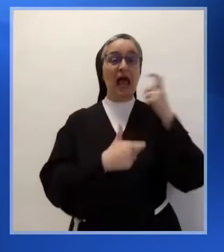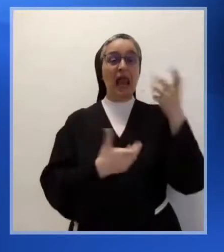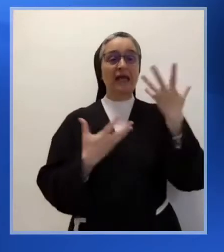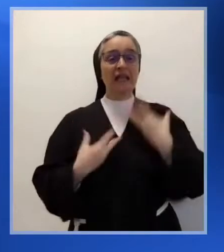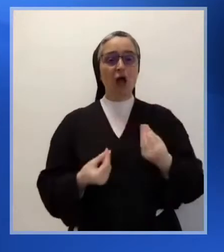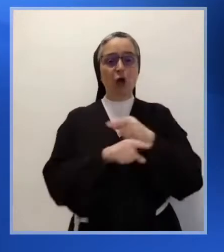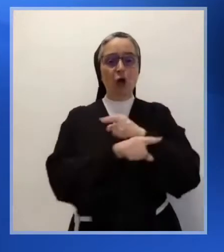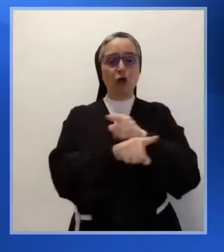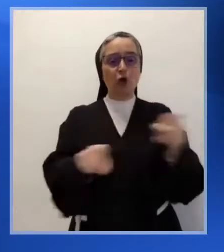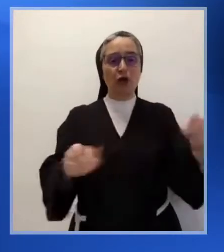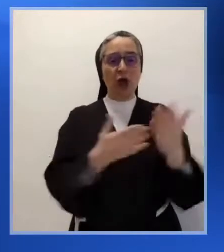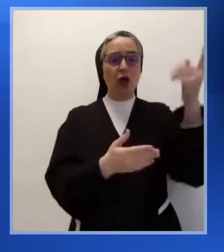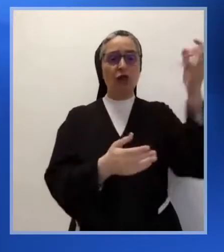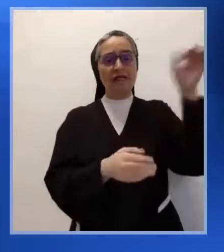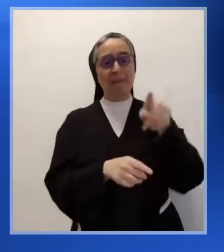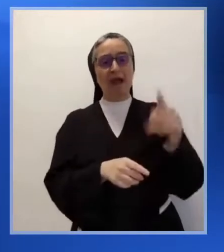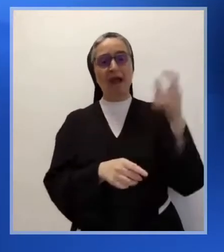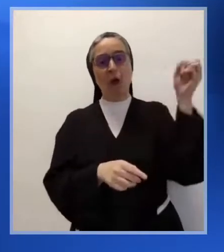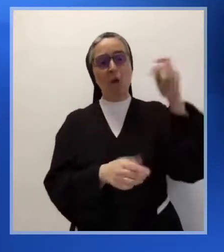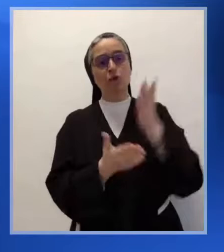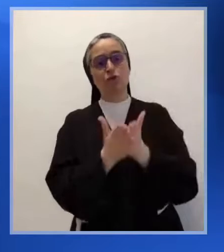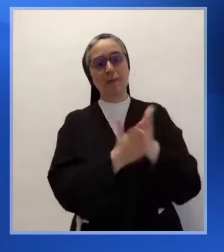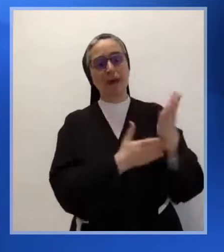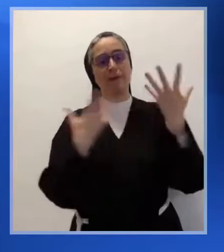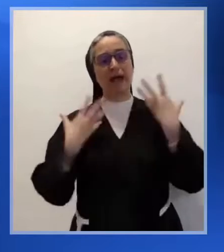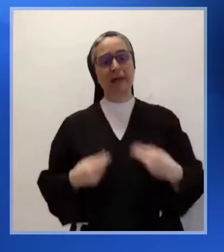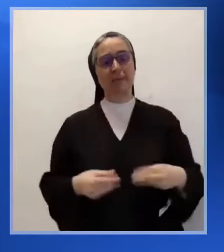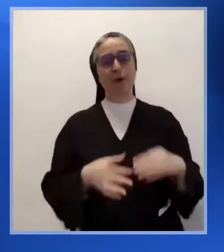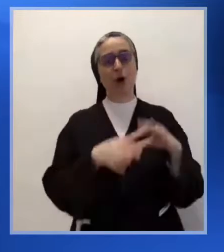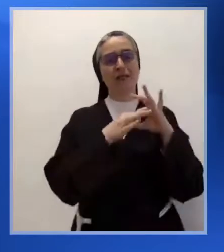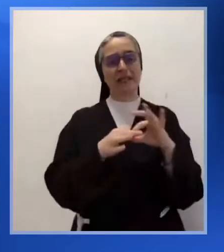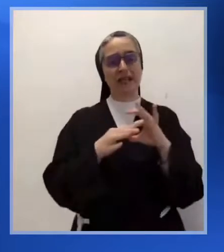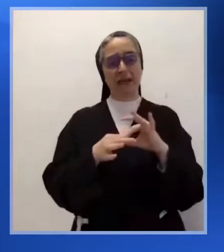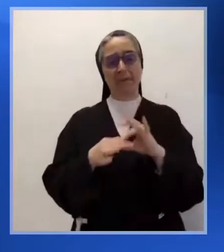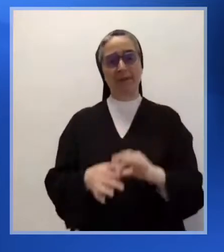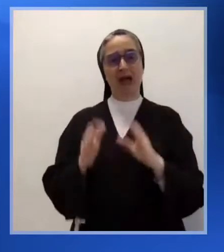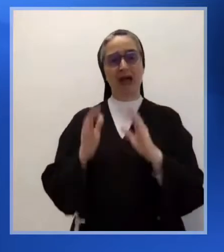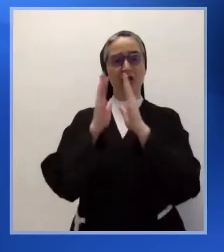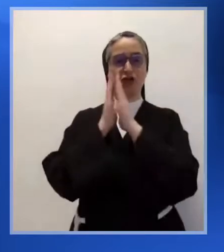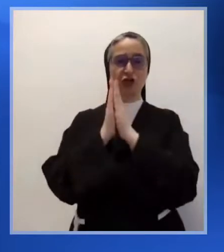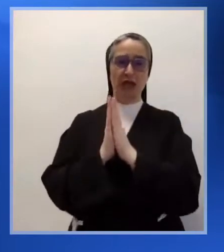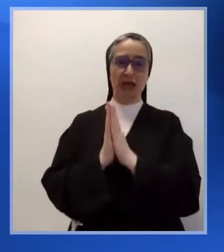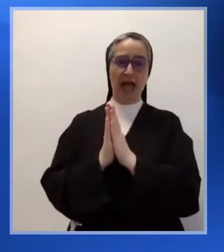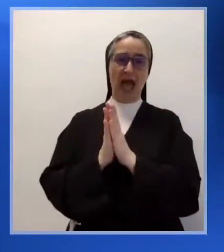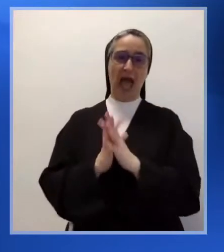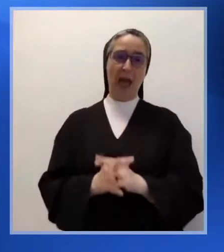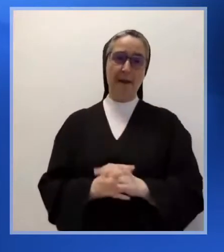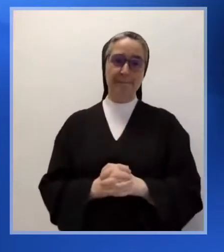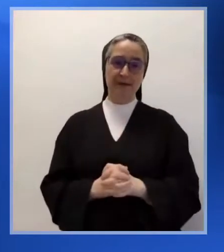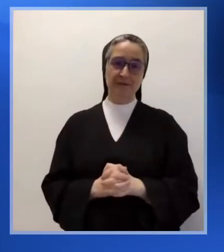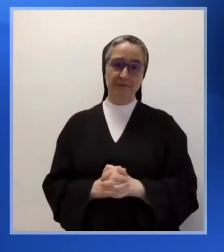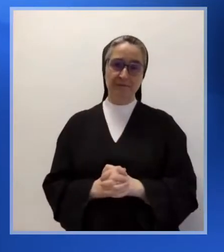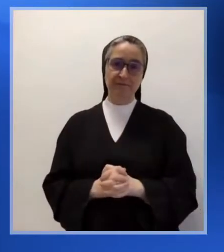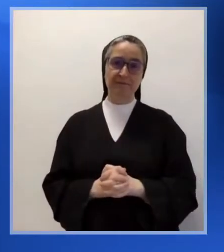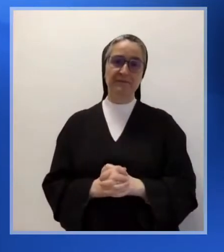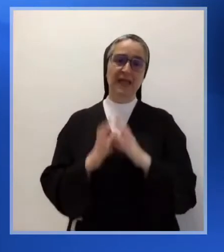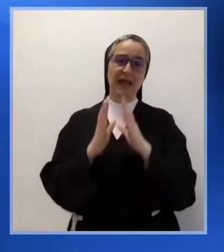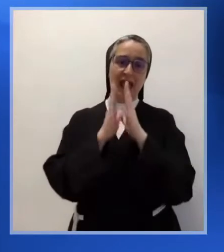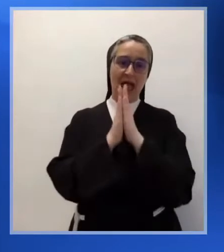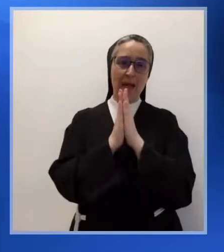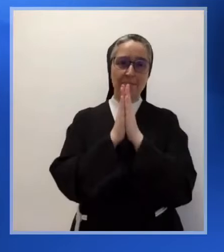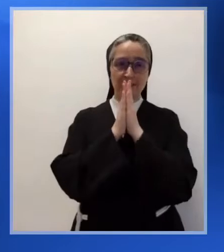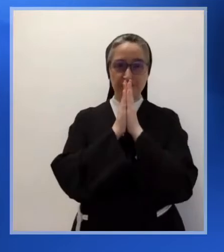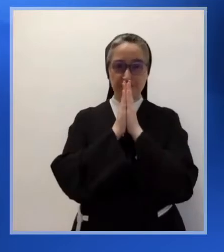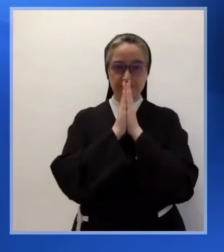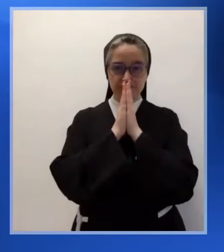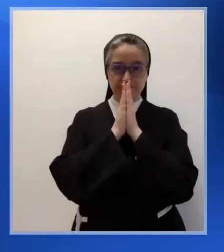defuntis, requiem aeternam dona eis Domine. Et lux perpetua luceat eis. Requiescant in pace.